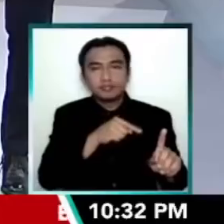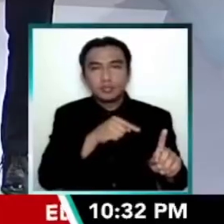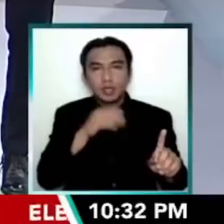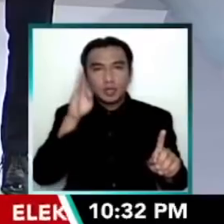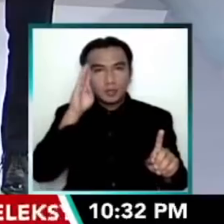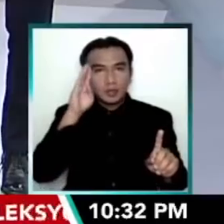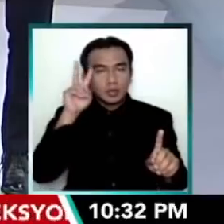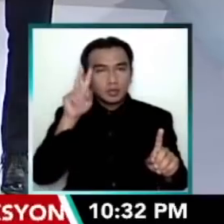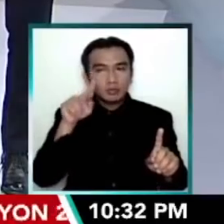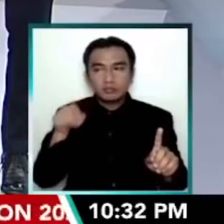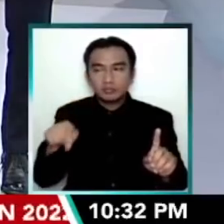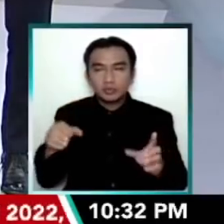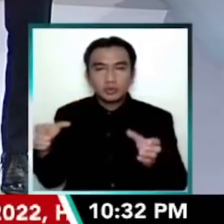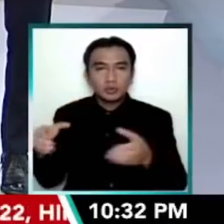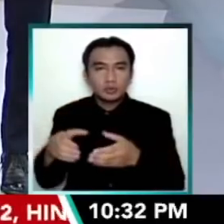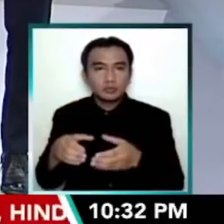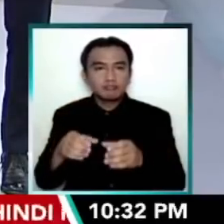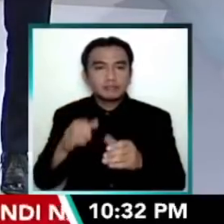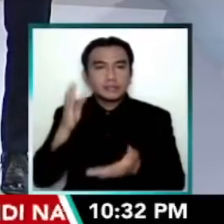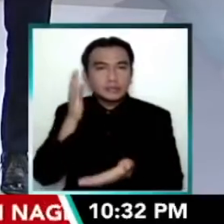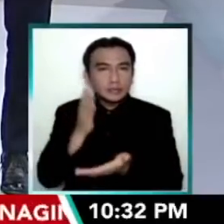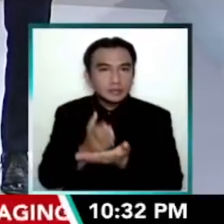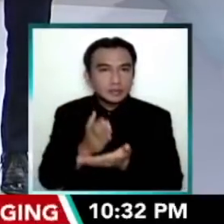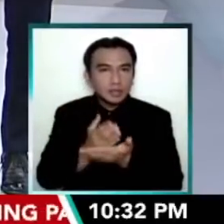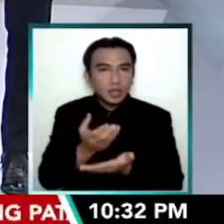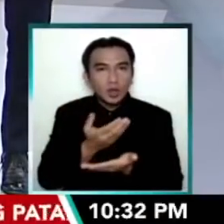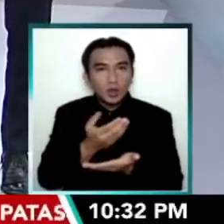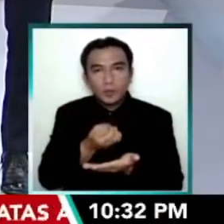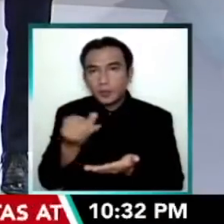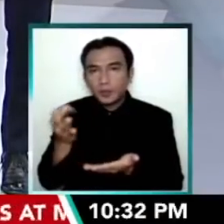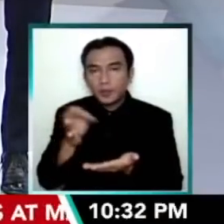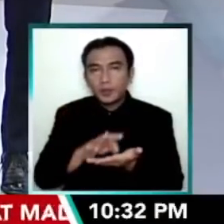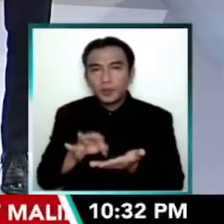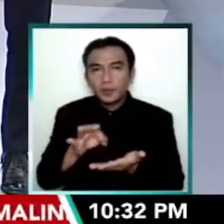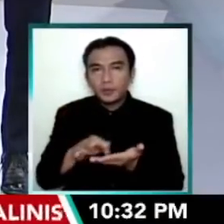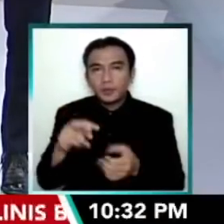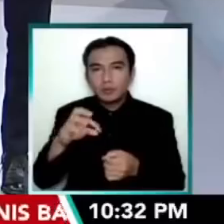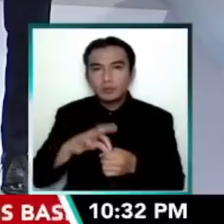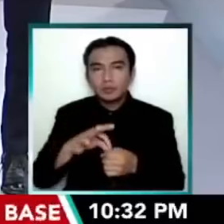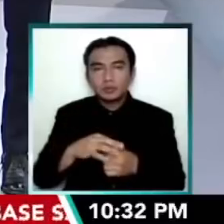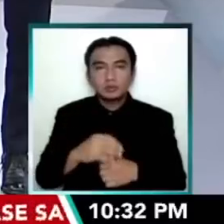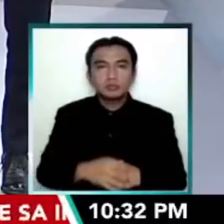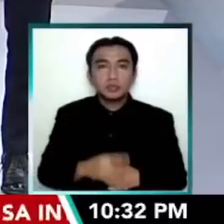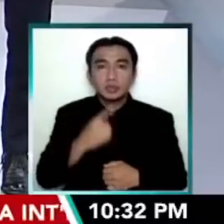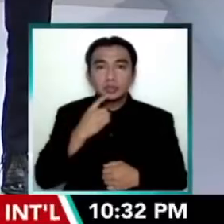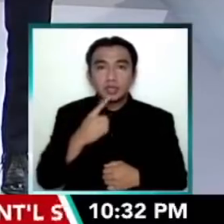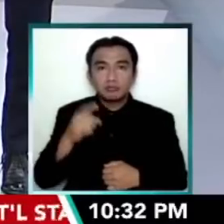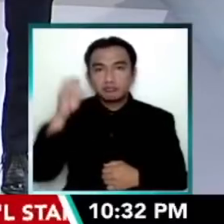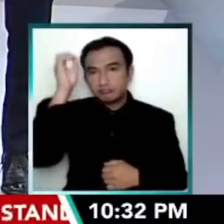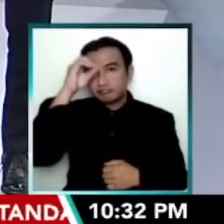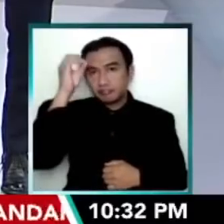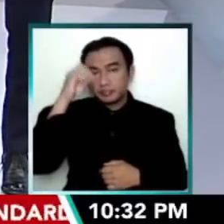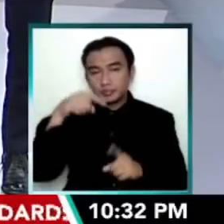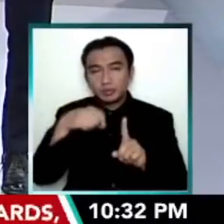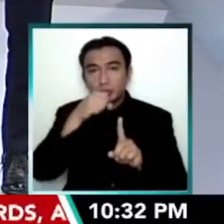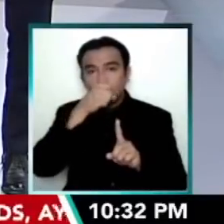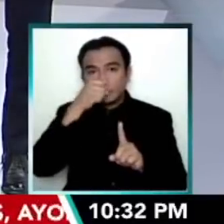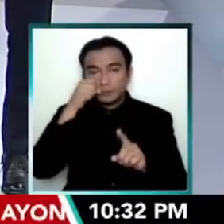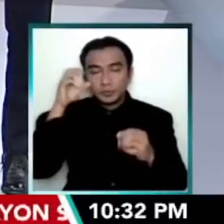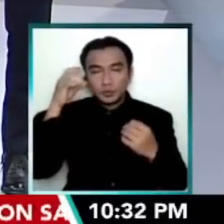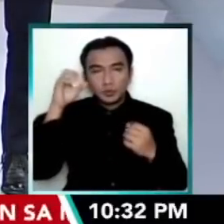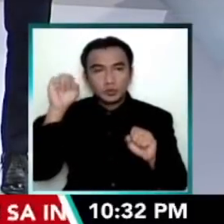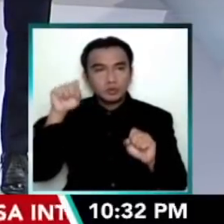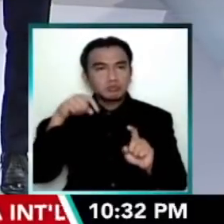ang pagbibilang ng boto ni Marcos. Tingin ni Senate President Tito Soto, posibleng magkaroon ng constitutional crisis